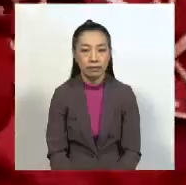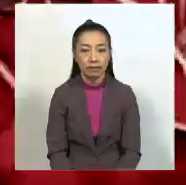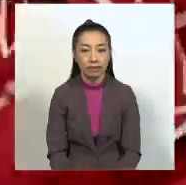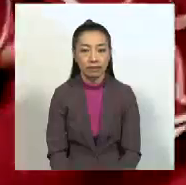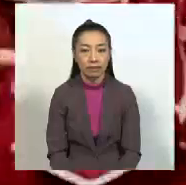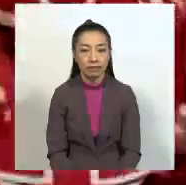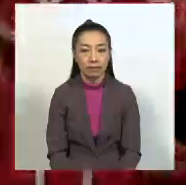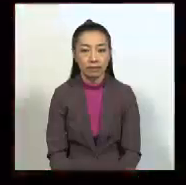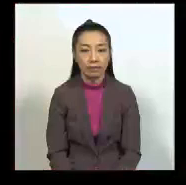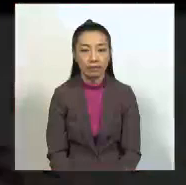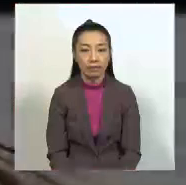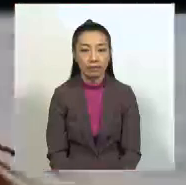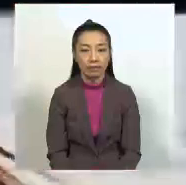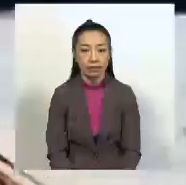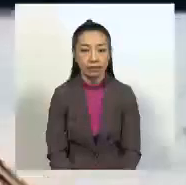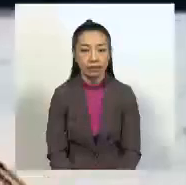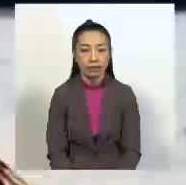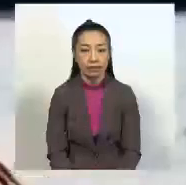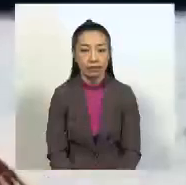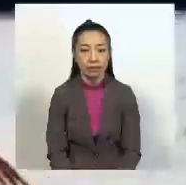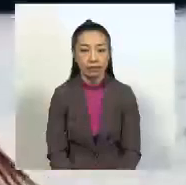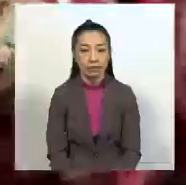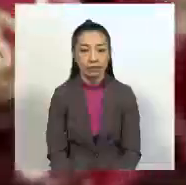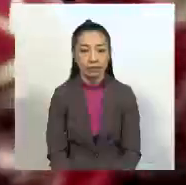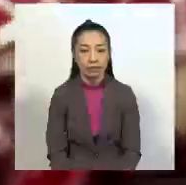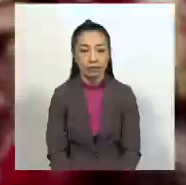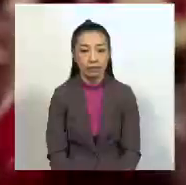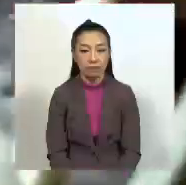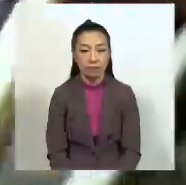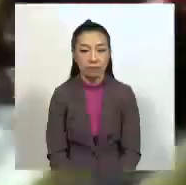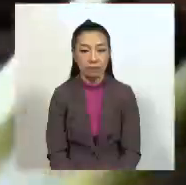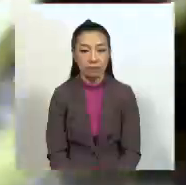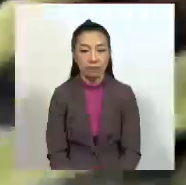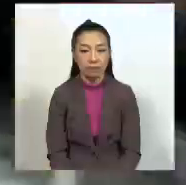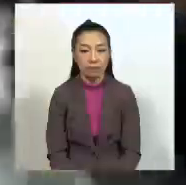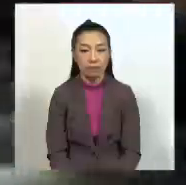งามชดช้อยลอยลัง